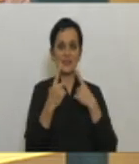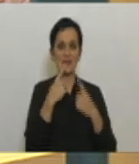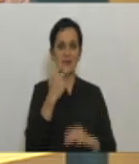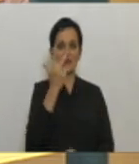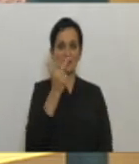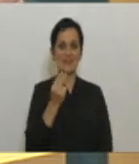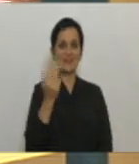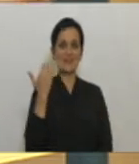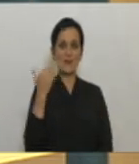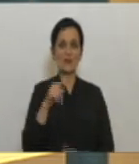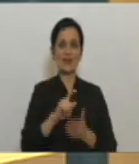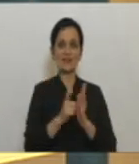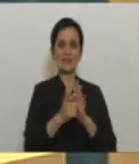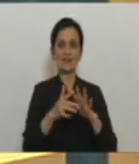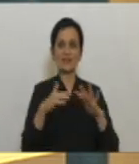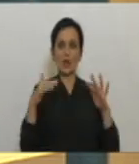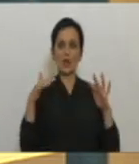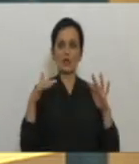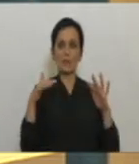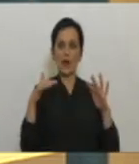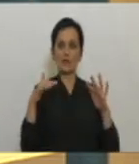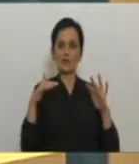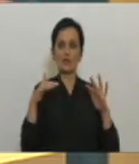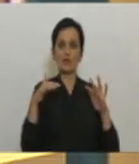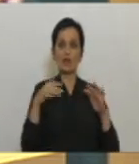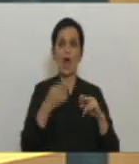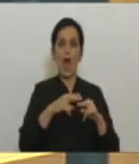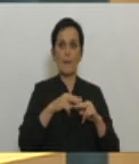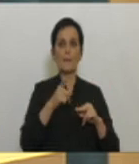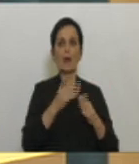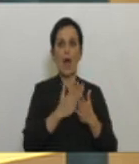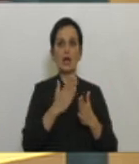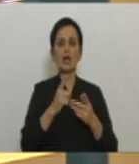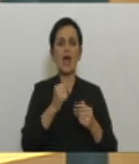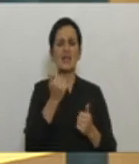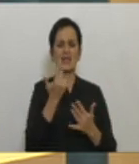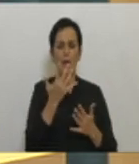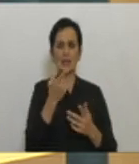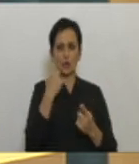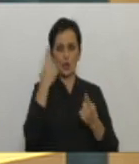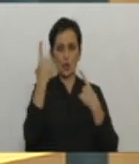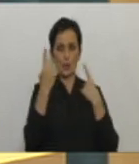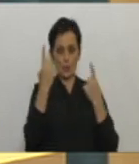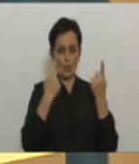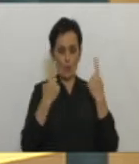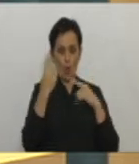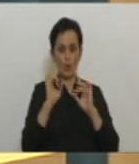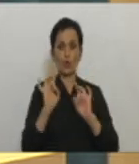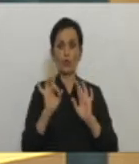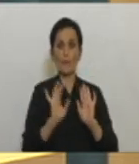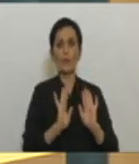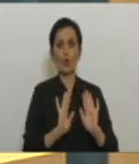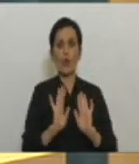წინ ამ დარბაზში და საფუძველიც აქვს ამას. ამაში დამეთანხმებით, რამდენიმე მონაცემს მოვიტან მხოლოდ